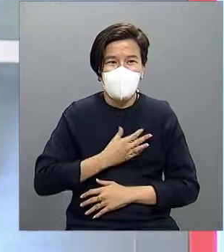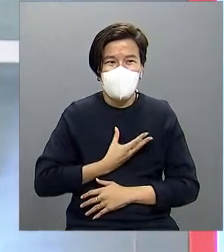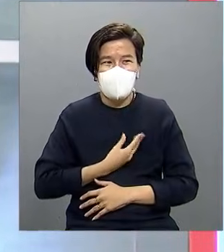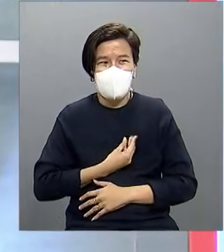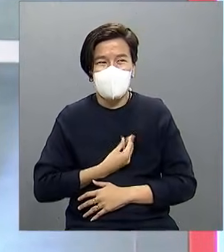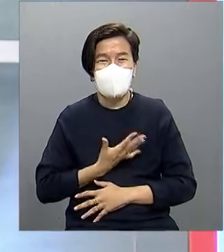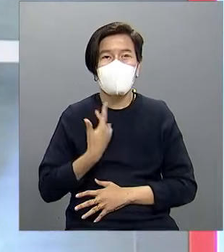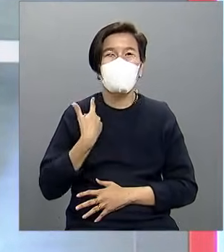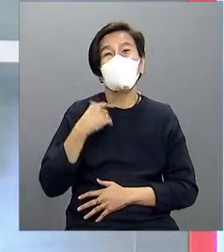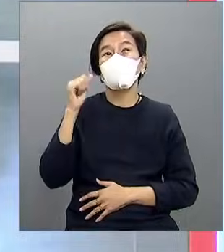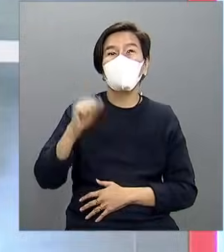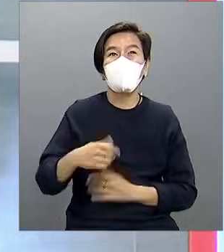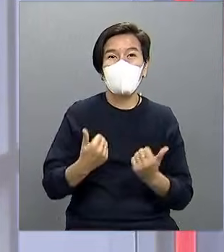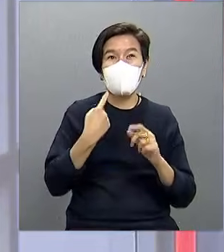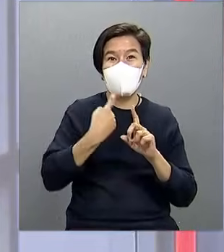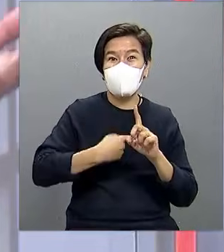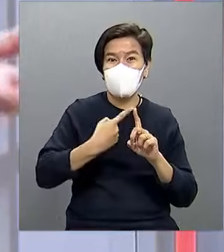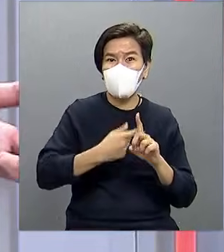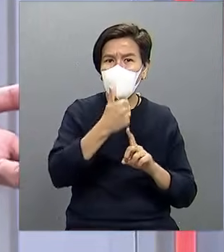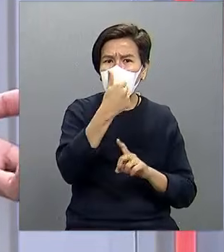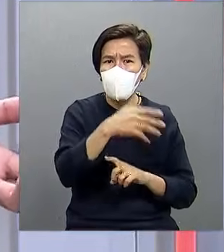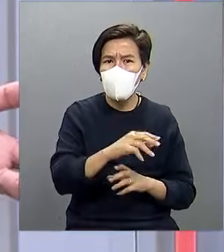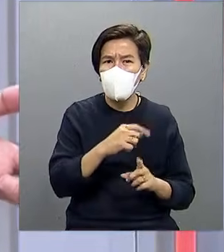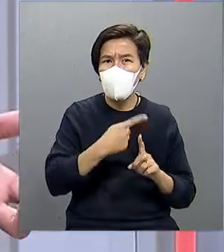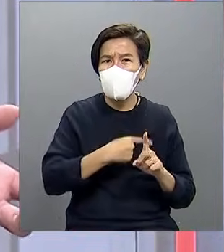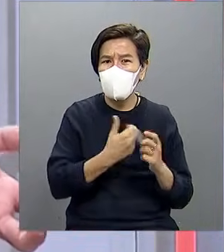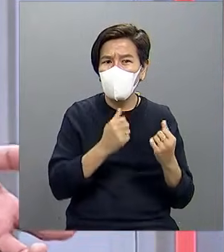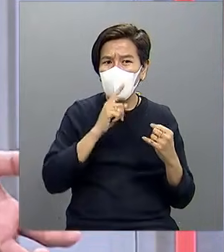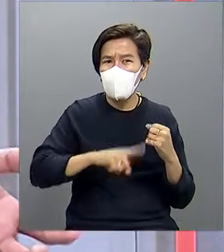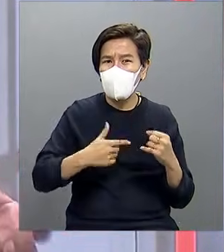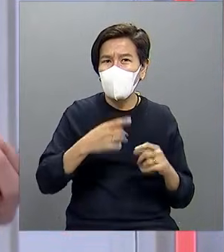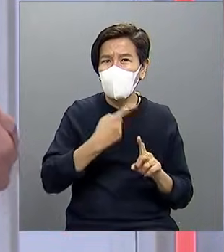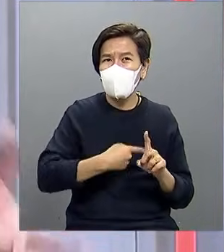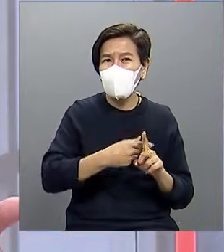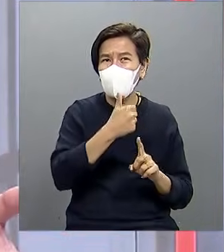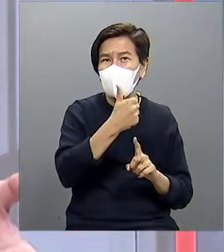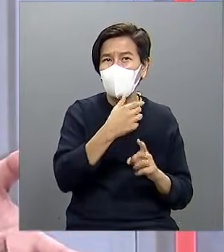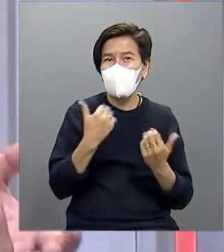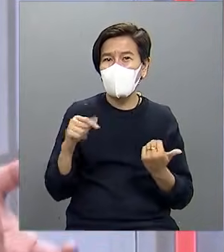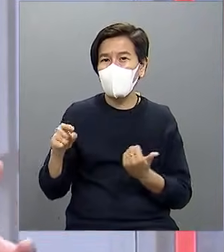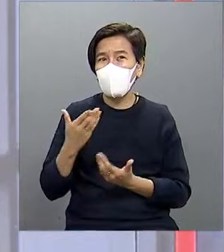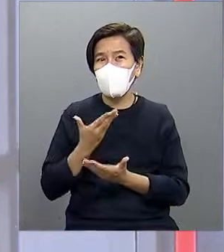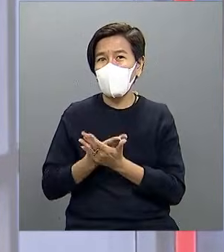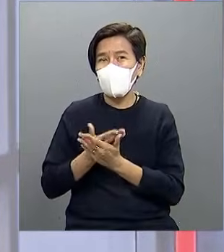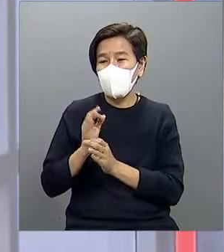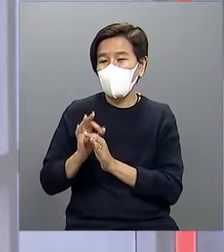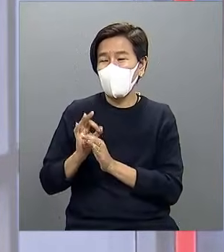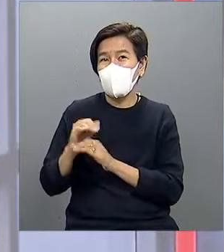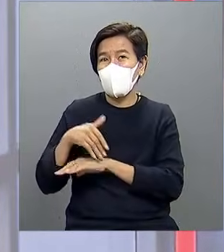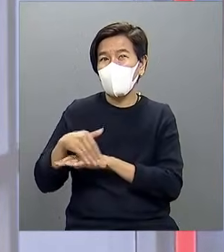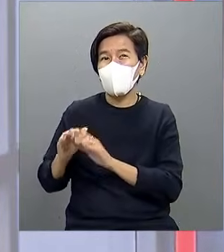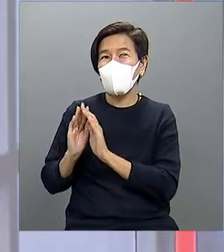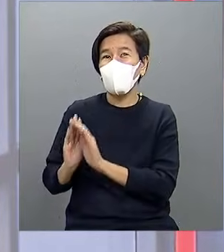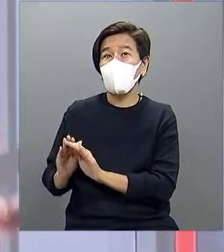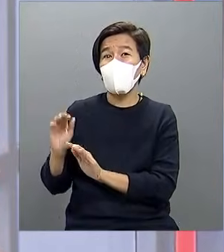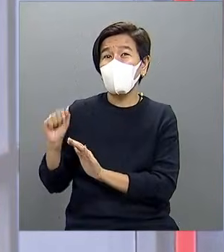ก็ใช่ไหมด้วยอาชีพฟรีแลนซ์อย่างพวกเราแต่ว่าคุณสมัยพรเนี่ยคือเงินหนาวนะคือเป็นเงินเย็นที่นอนอยู่เฉยๆไง เย็นจนหน